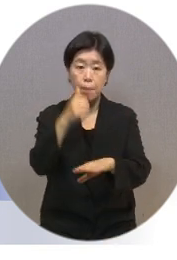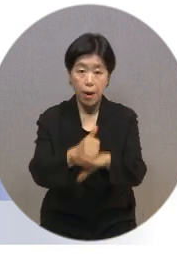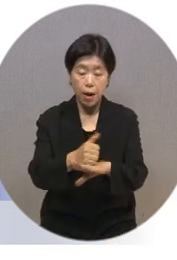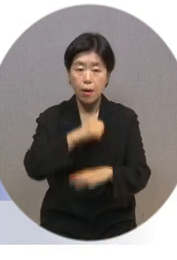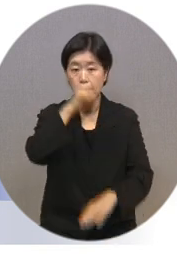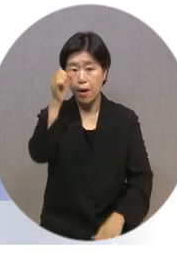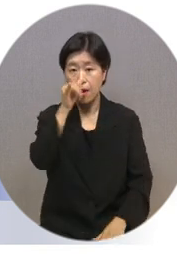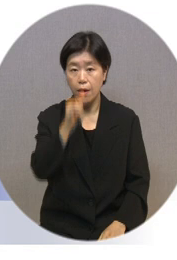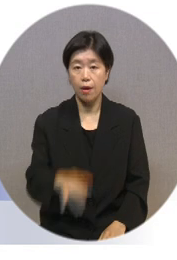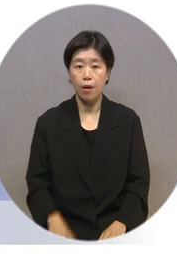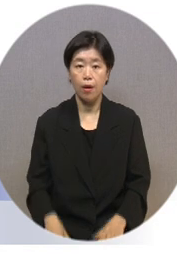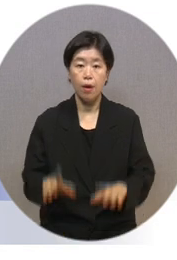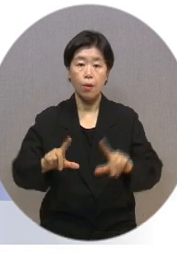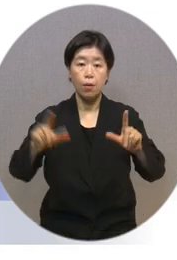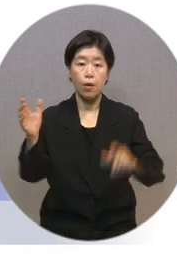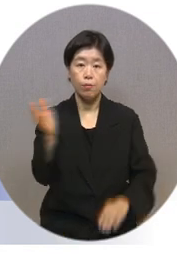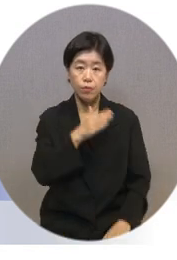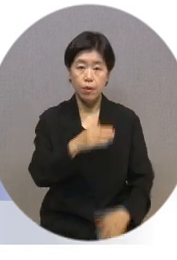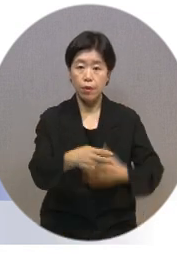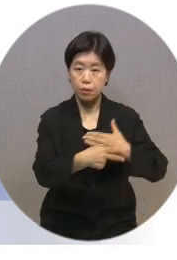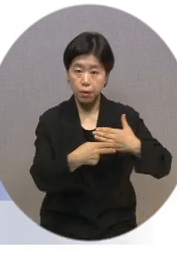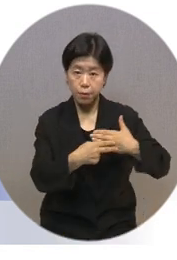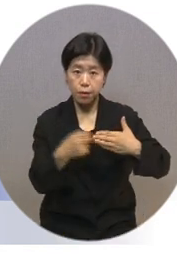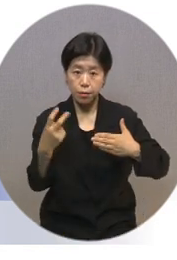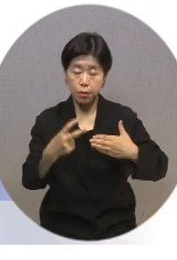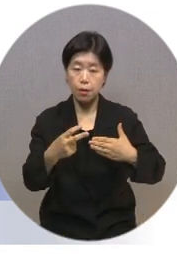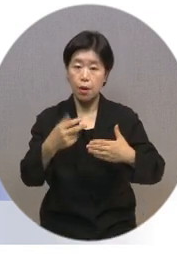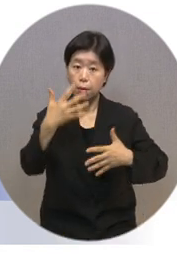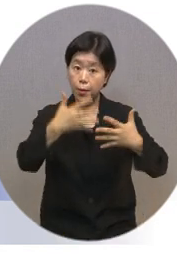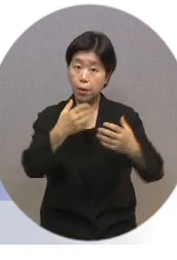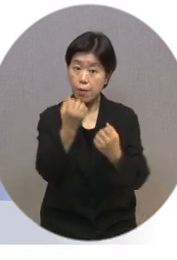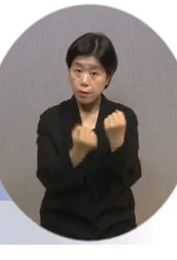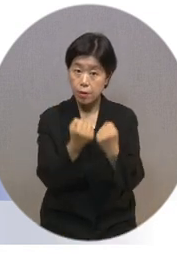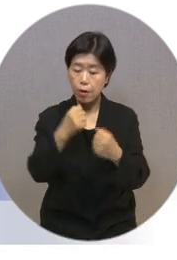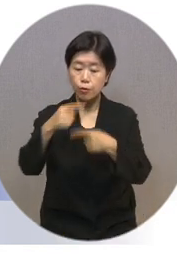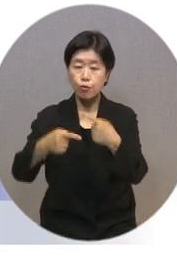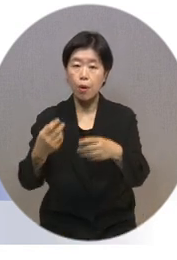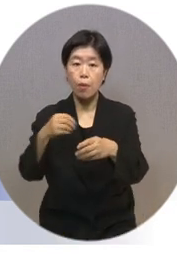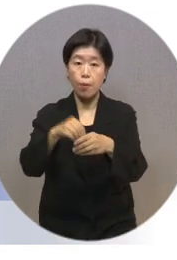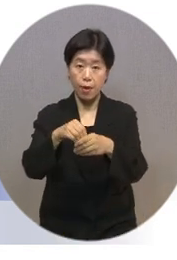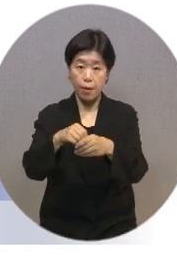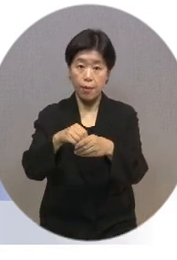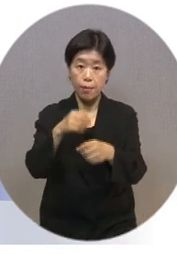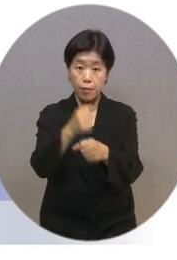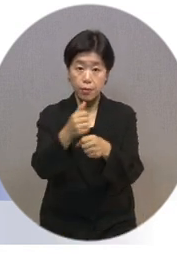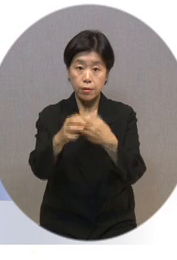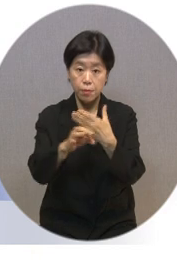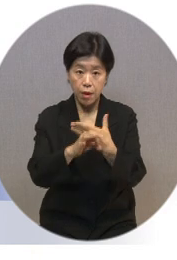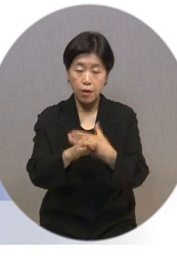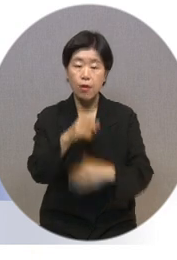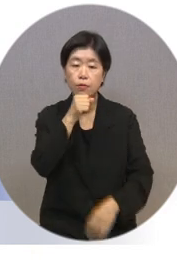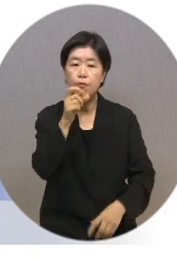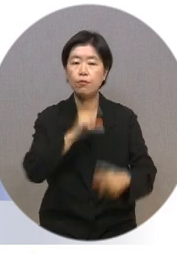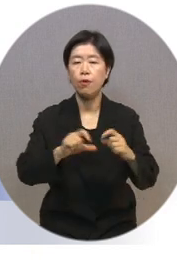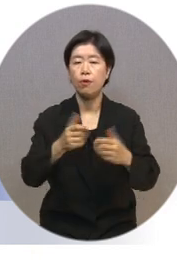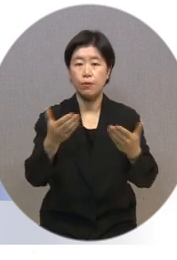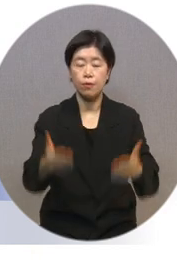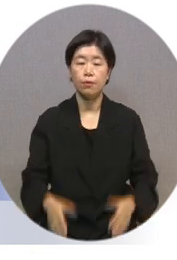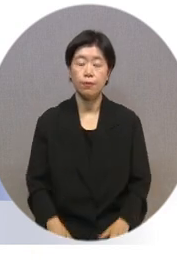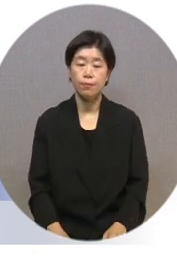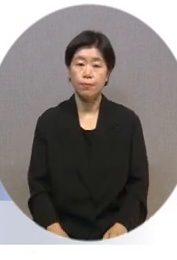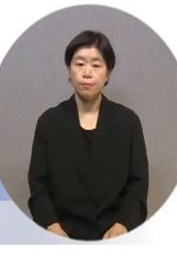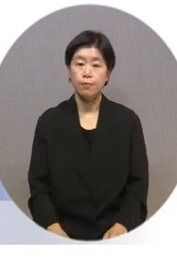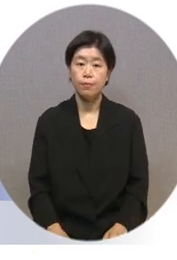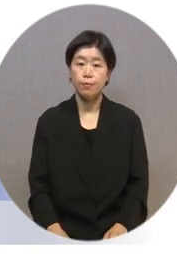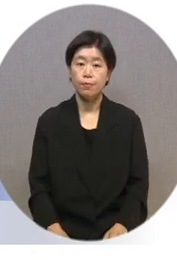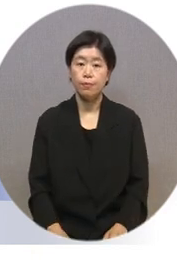특히 올해부터는 폐쇄 자막이나 화면 해설, 수어 방송으로 제작된 콘텐츠에 가산점이 부여됩니다.